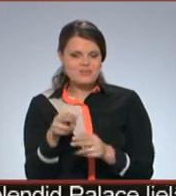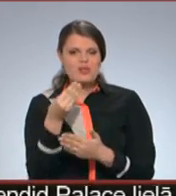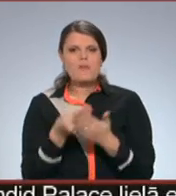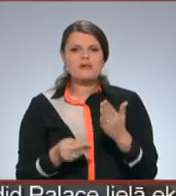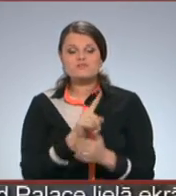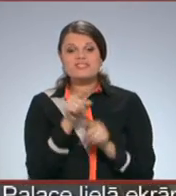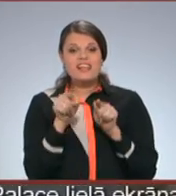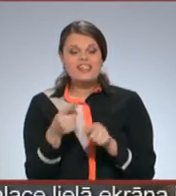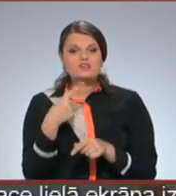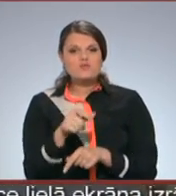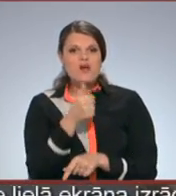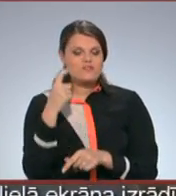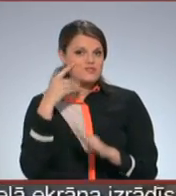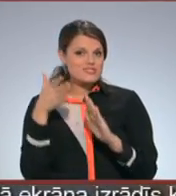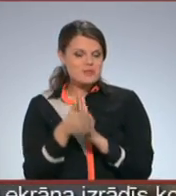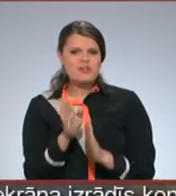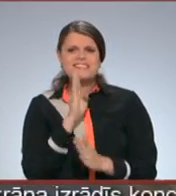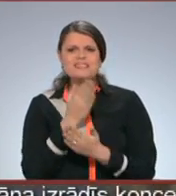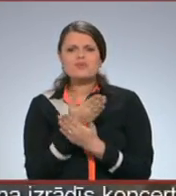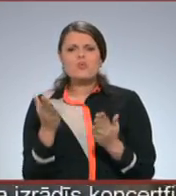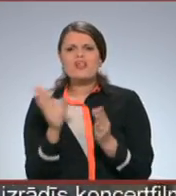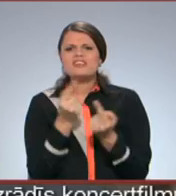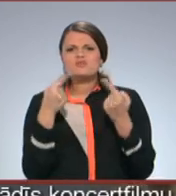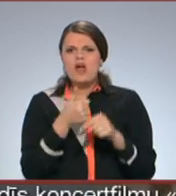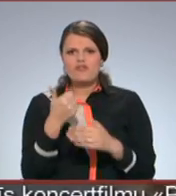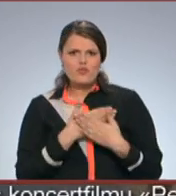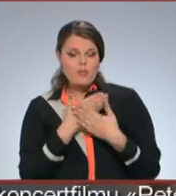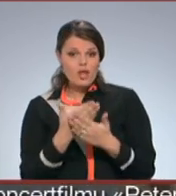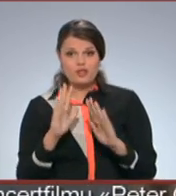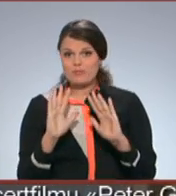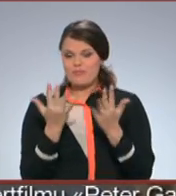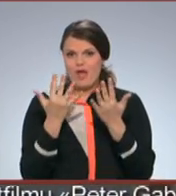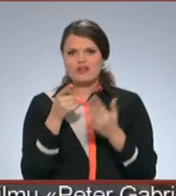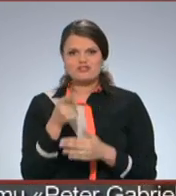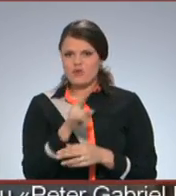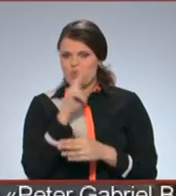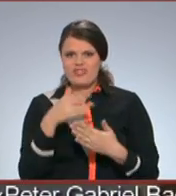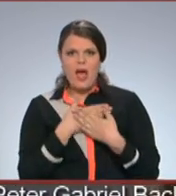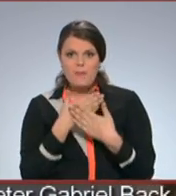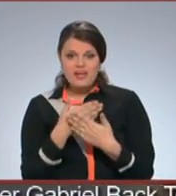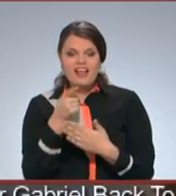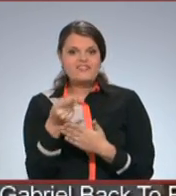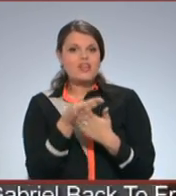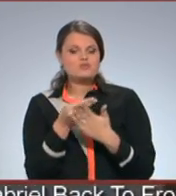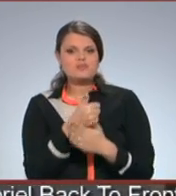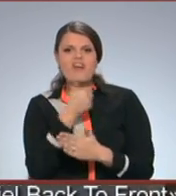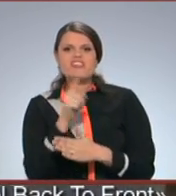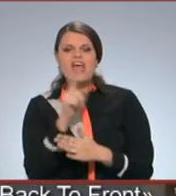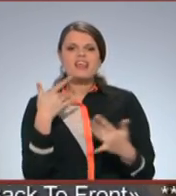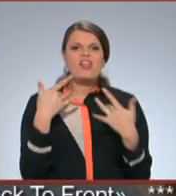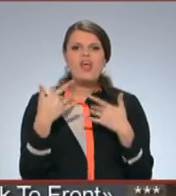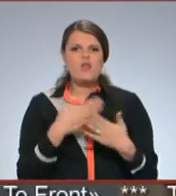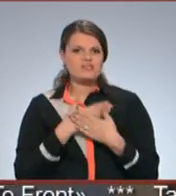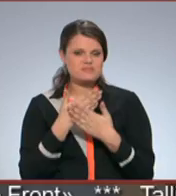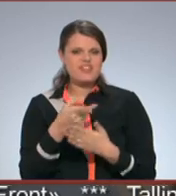viņš saprot, ka sieviete, kuras viņu visu laiku ir mīlējusi, pēkšņi viņu nemīl. Tas nozīmē, viņa ir tēlojis mīlestību un